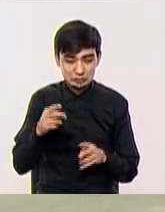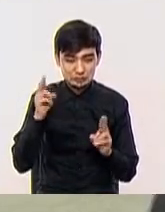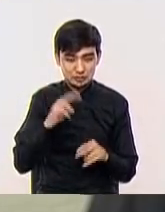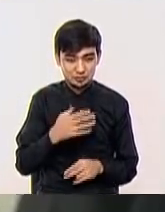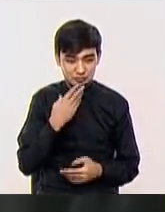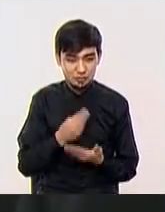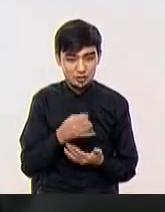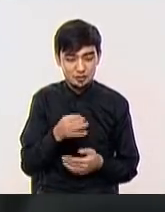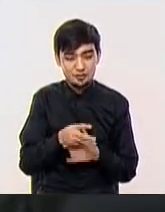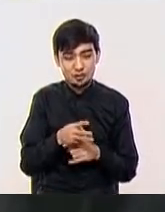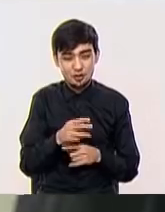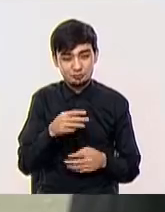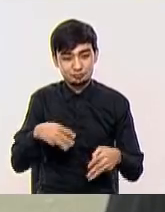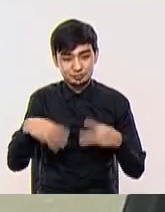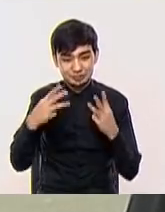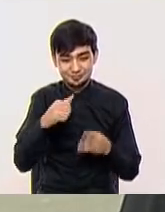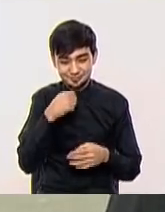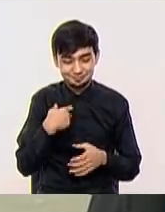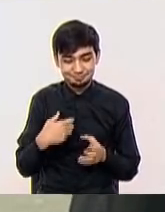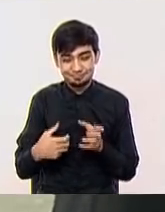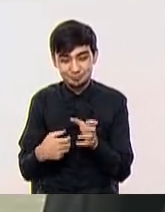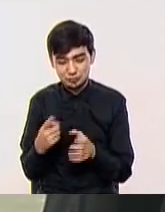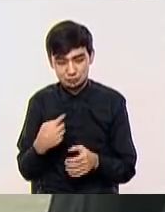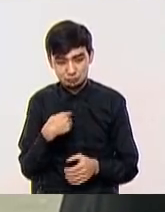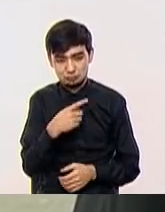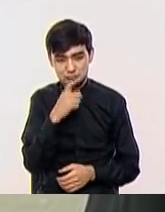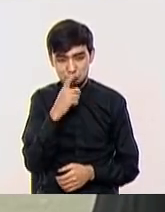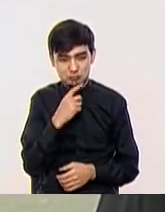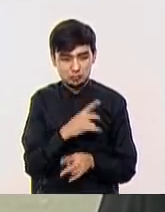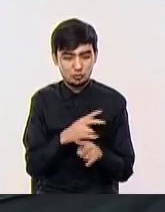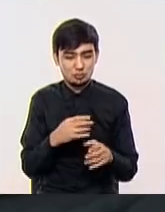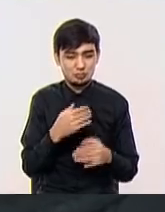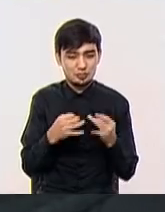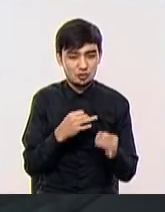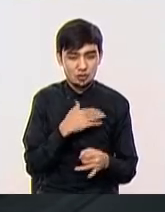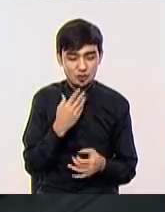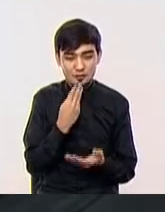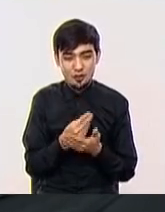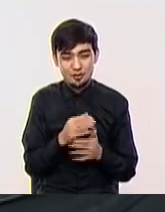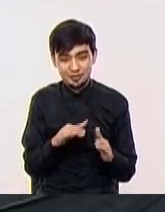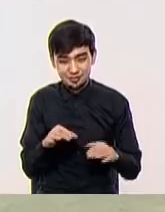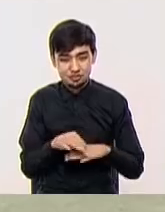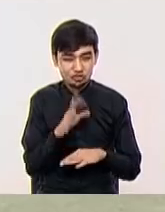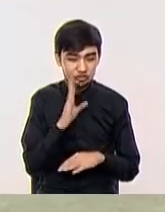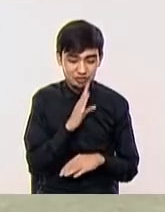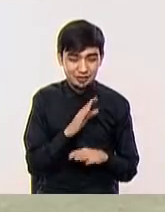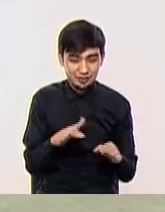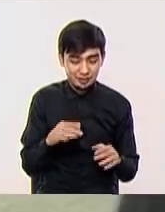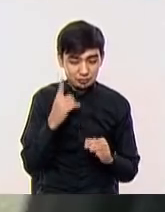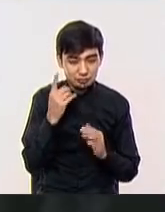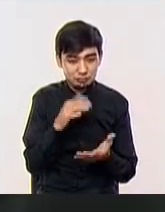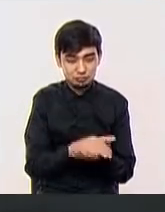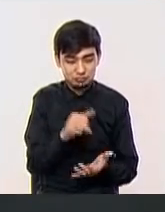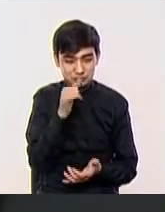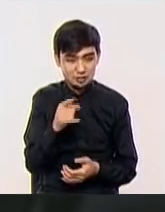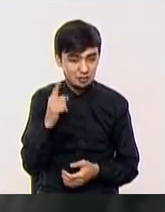видеомен, видеокамерамен сөйлестіріп көрсетейін десем, танымай отыр, ешкіммен сөйлеспейді. Өз әйелін, бала-шағасын танымай отыр ғой. Қайтып сөйлесеміз,